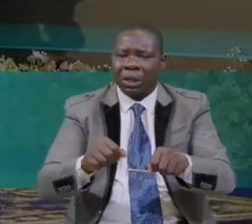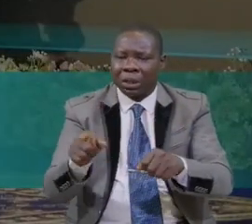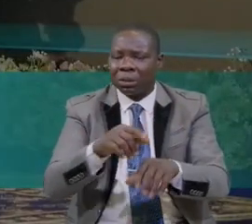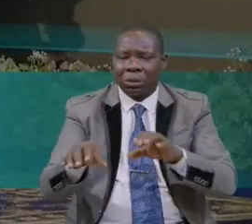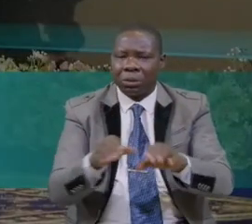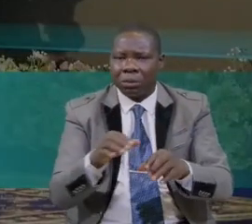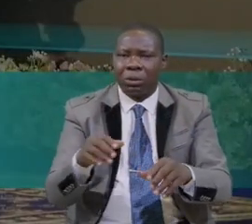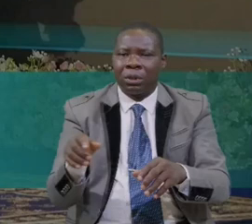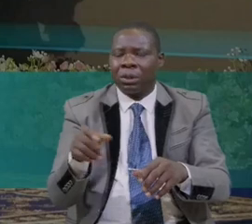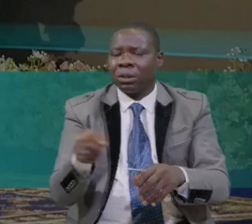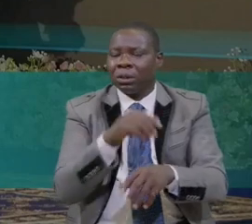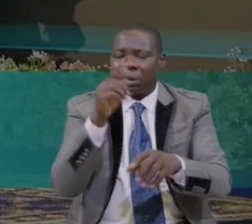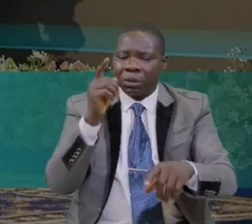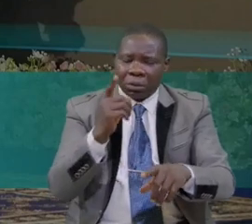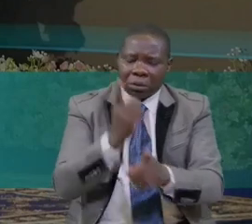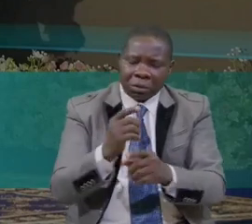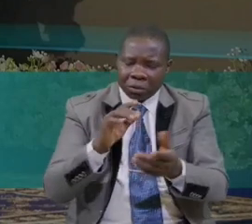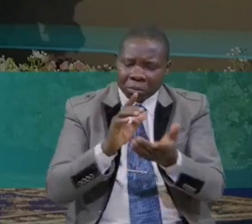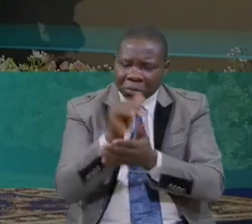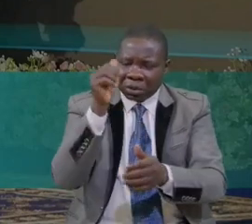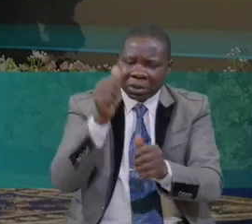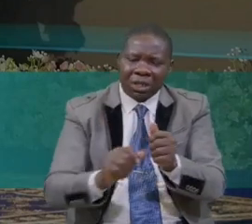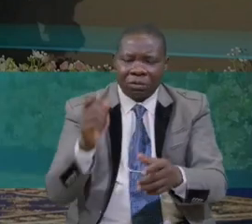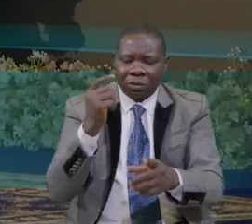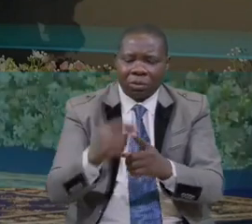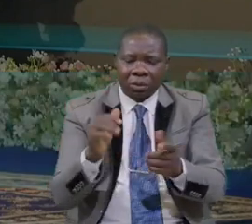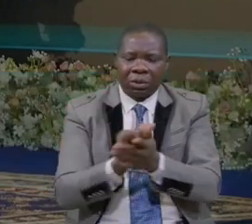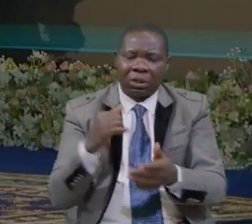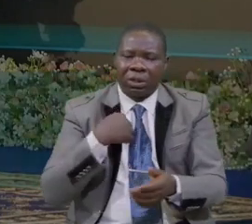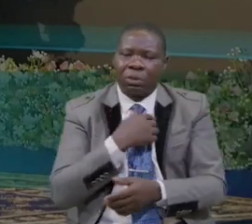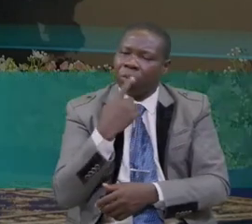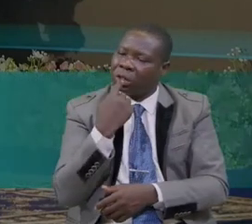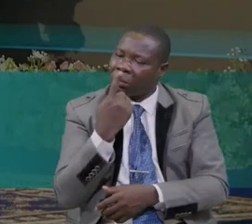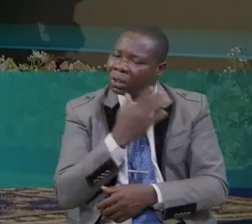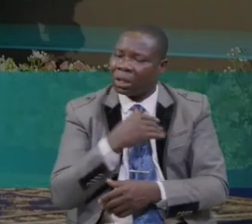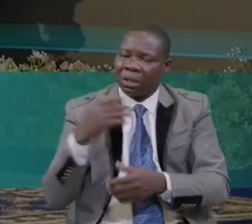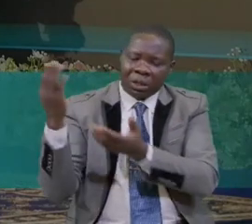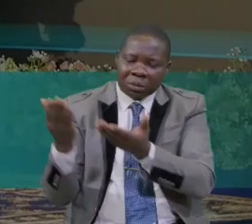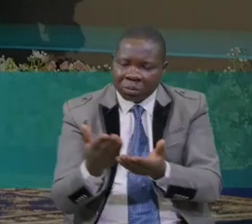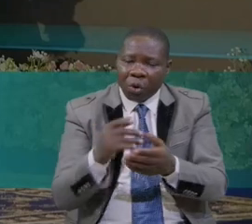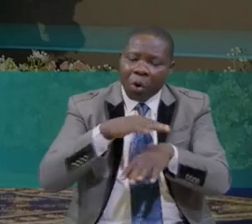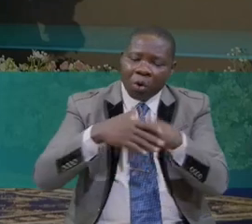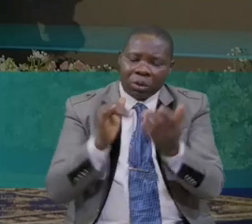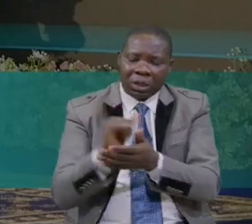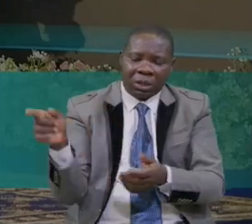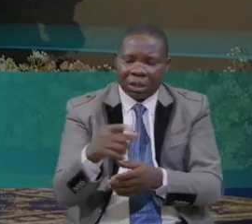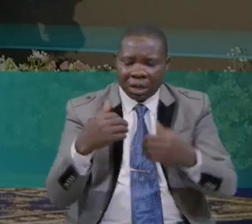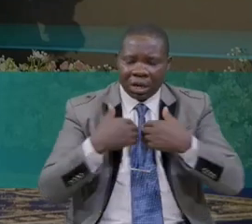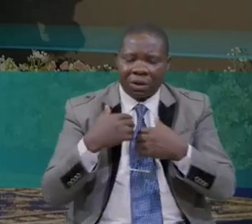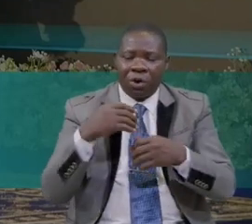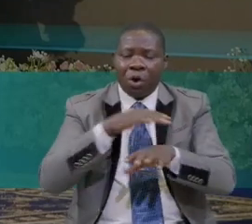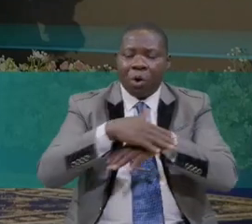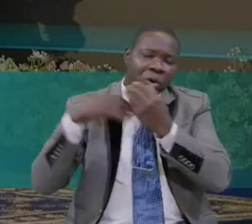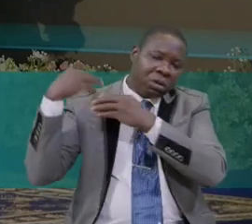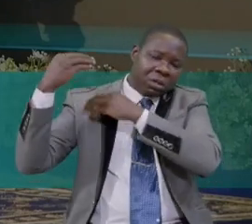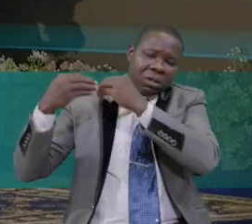que nous disons et tout ce qu'elles ont. Tout l'héritage qu'elles ont reçu de leur mari défunt, elles viennent